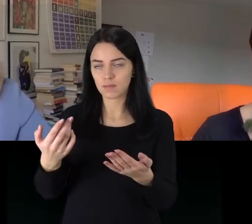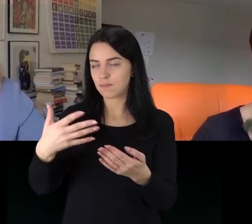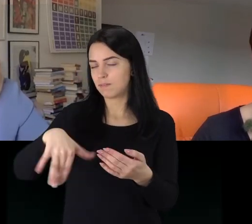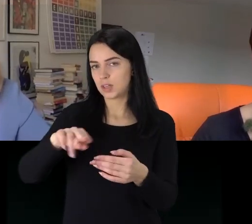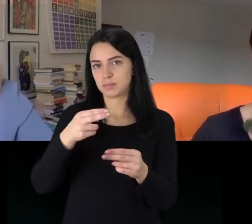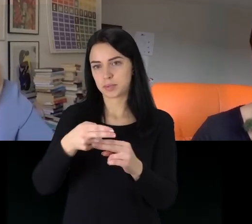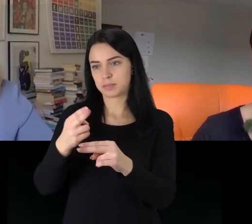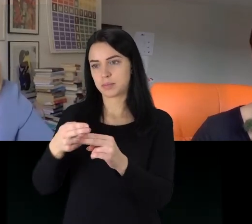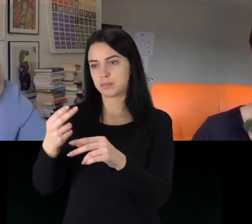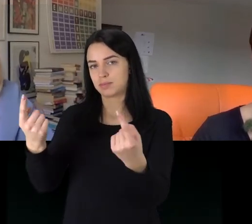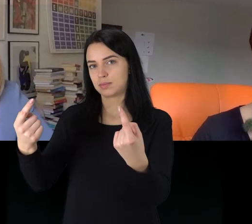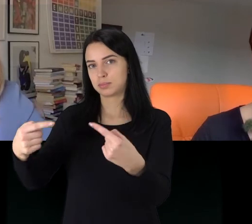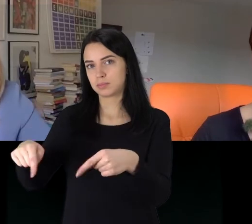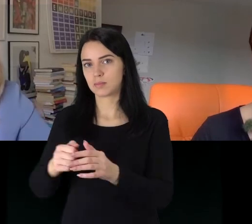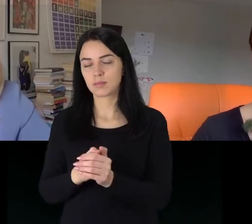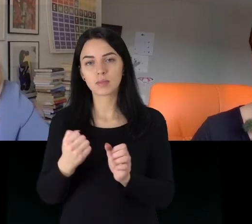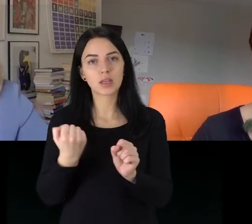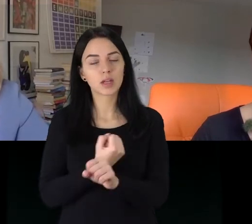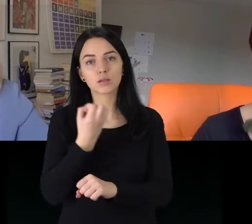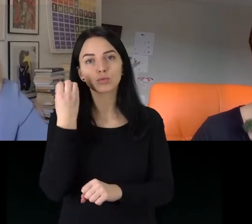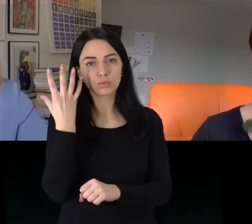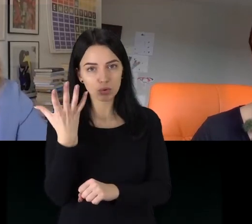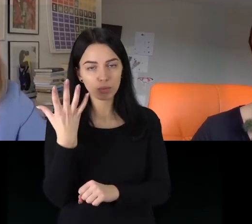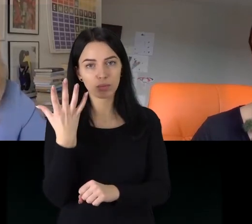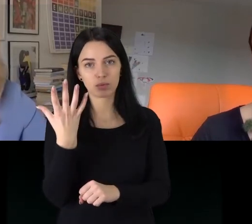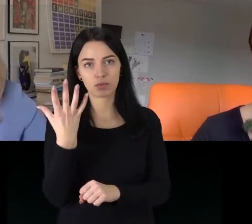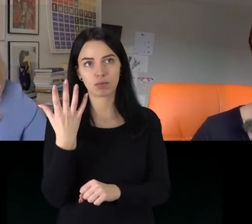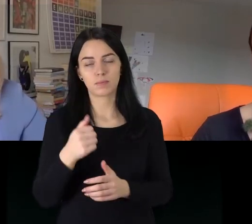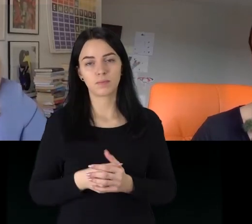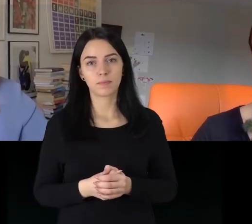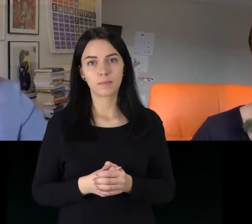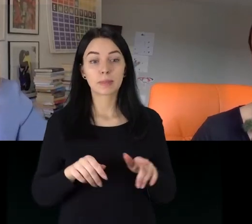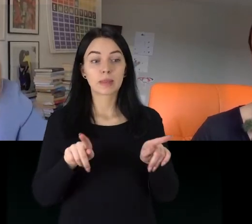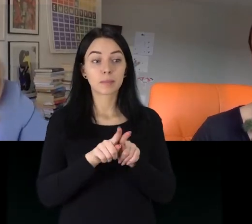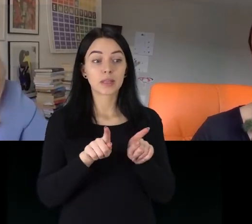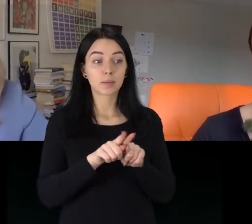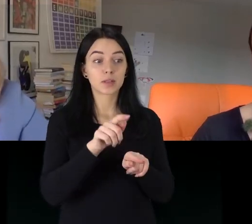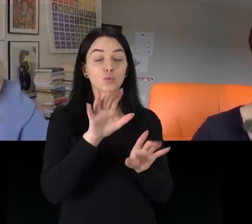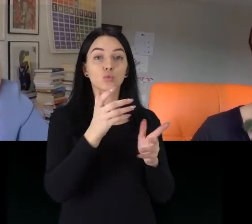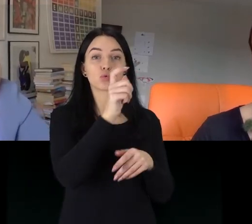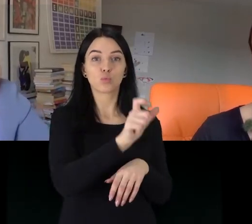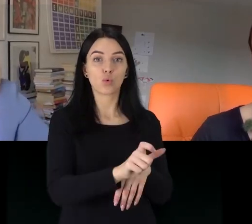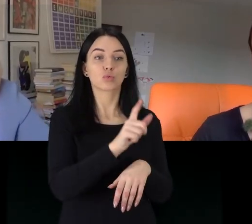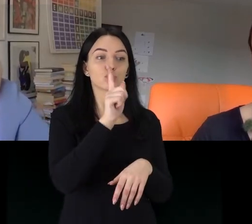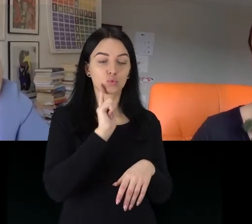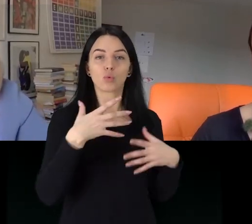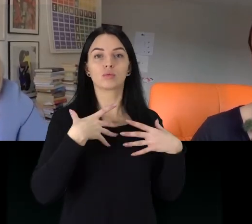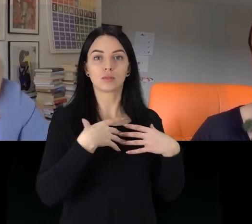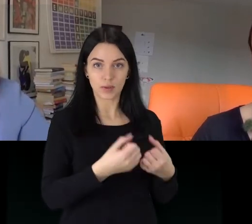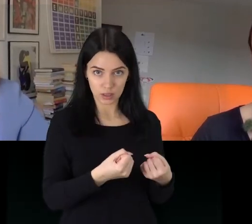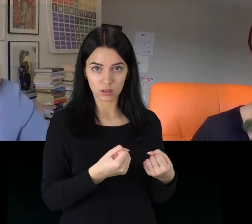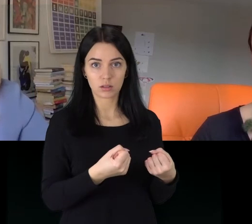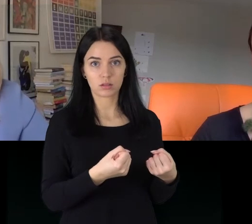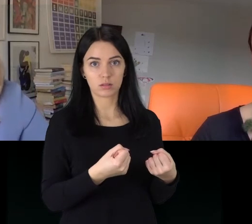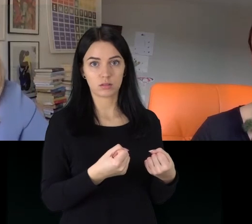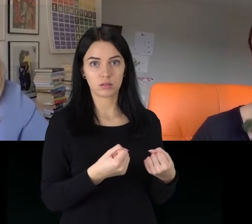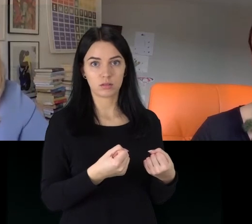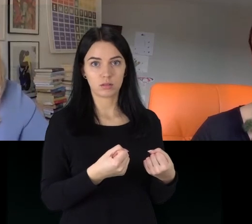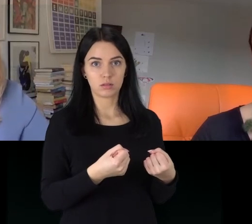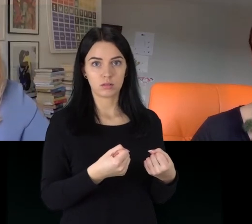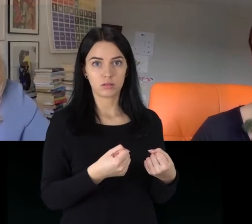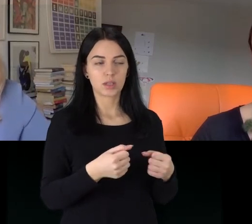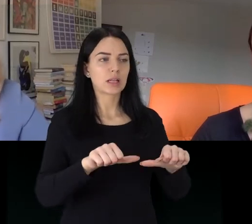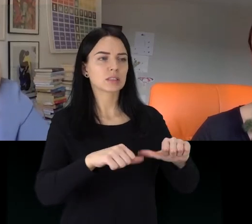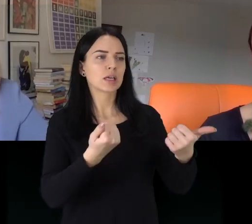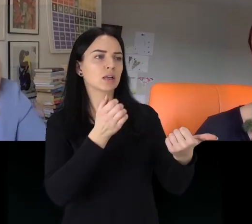Nu, tiesiog reikia tą suprasti. Ar ne? Kad ir iš kitos pusės, kad jeigu žmogus nori sveikti, tai mes tikrai tada jau nesimosikuojam skirybų